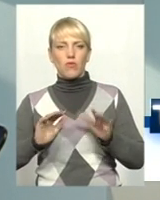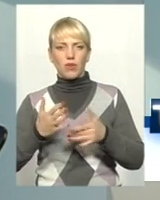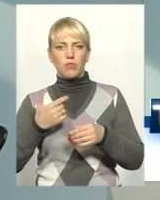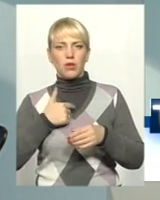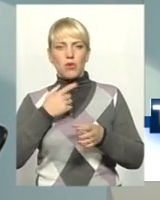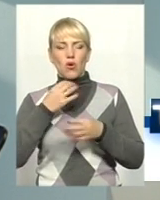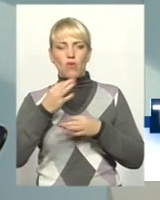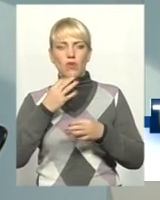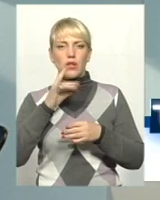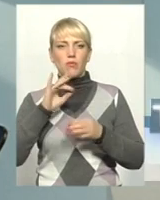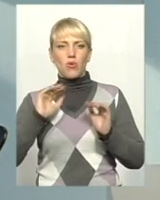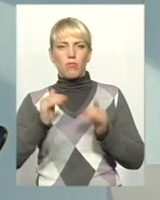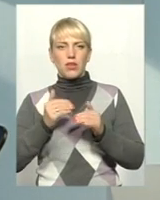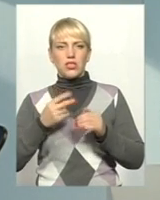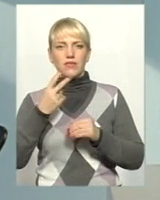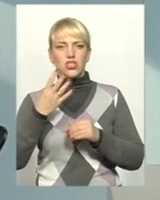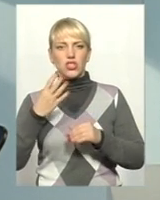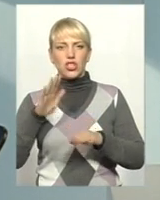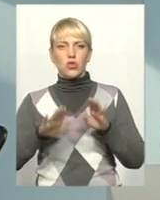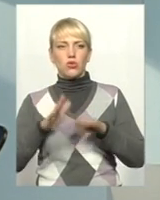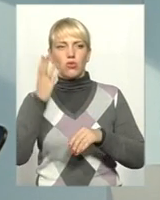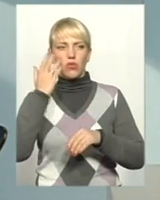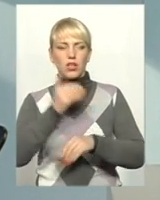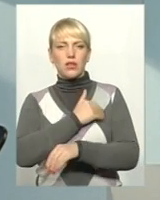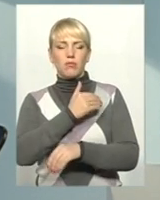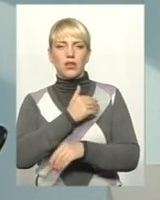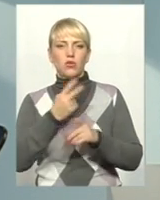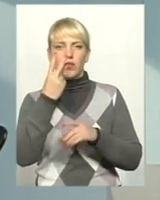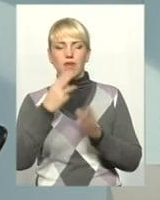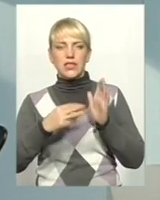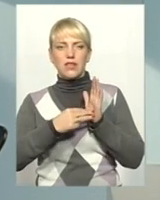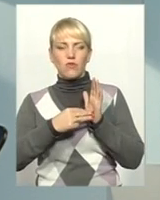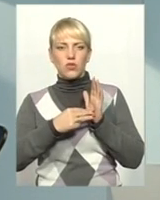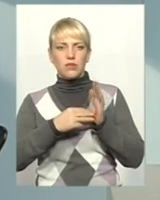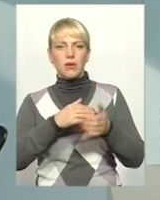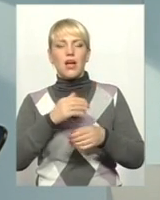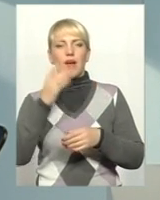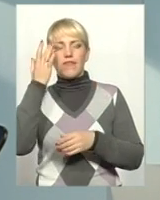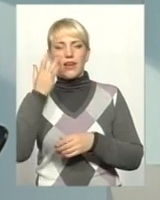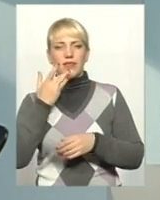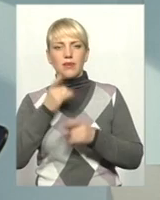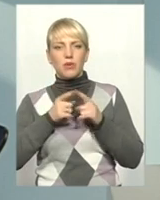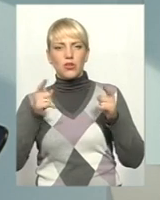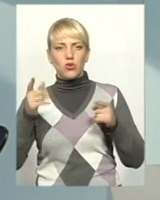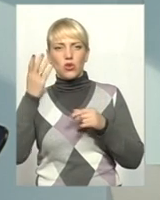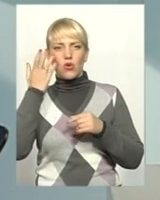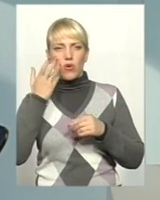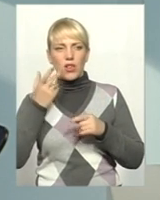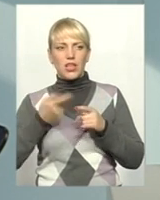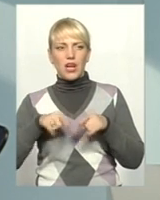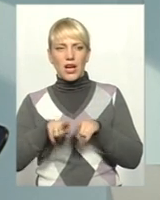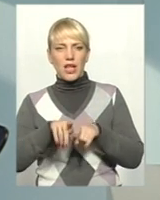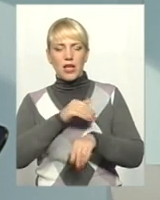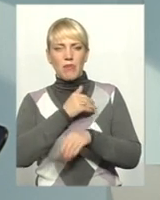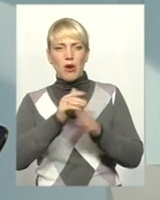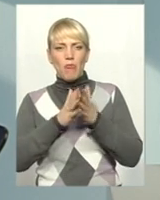обмеження 24 тонни, це мало на увазі, коли температура перевищує 28 градусів в літній період. Тому що якщо така температура більше